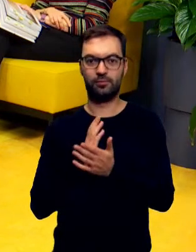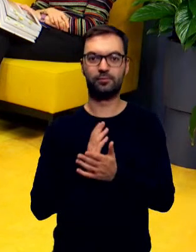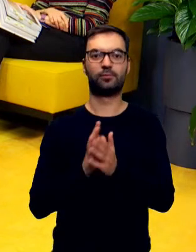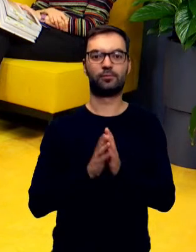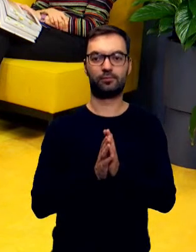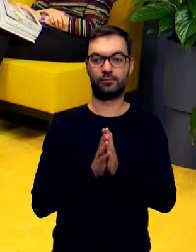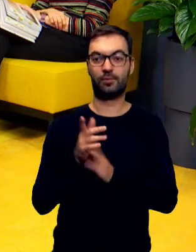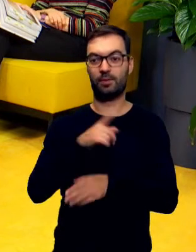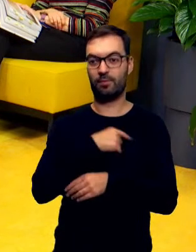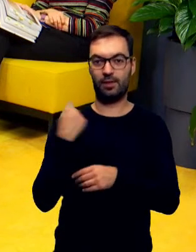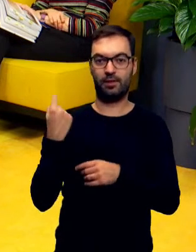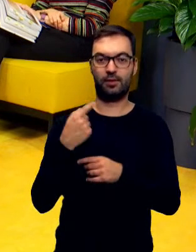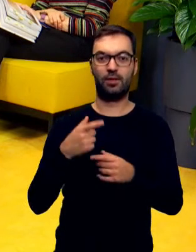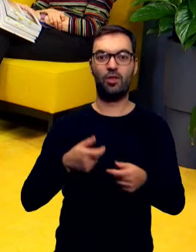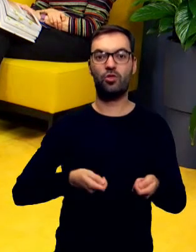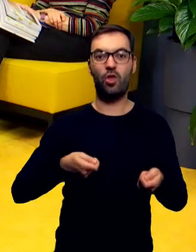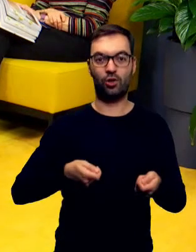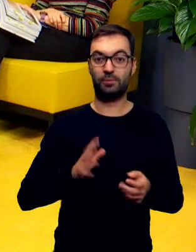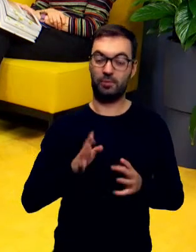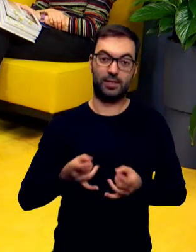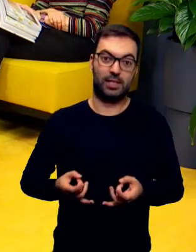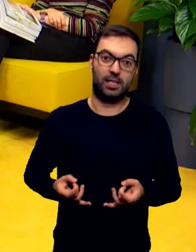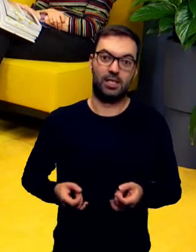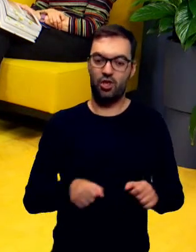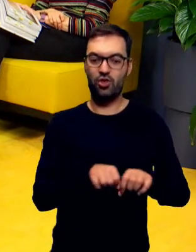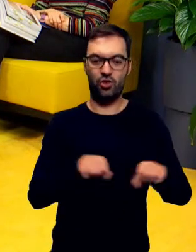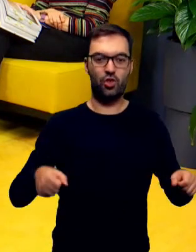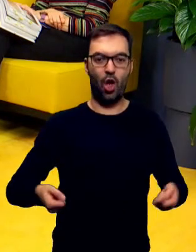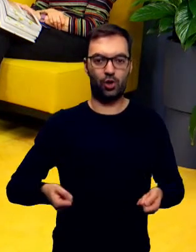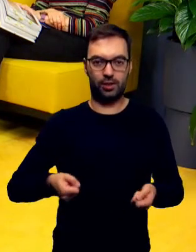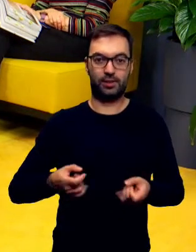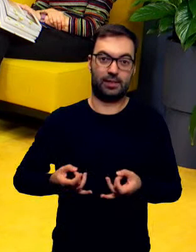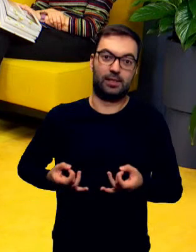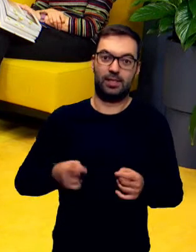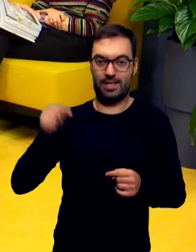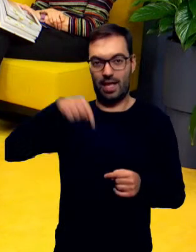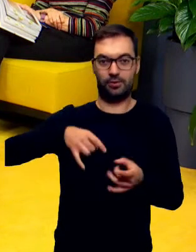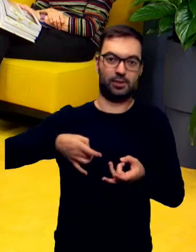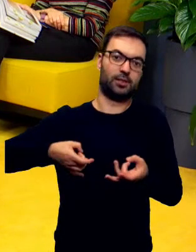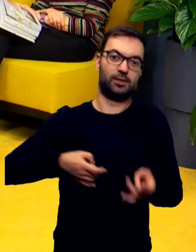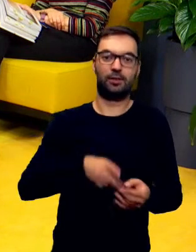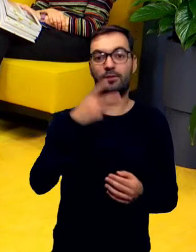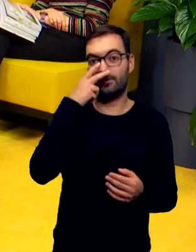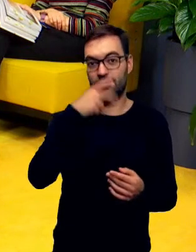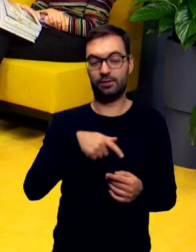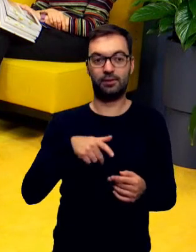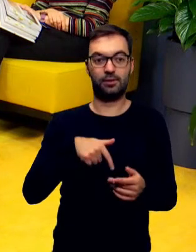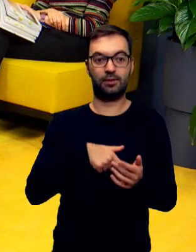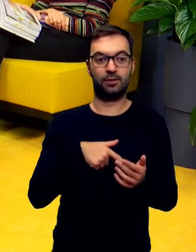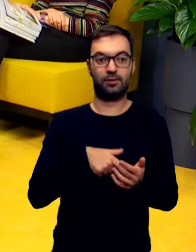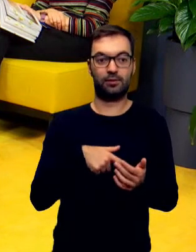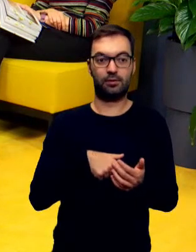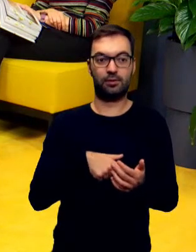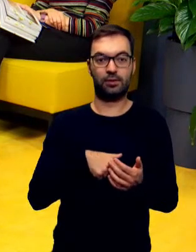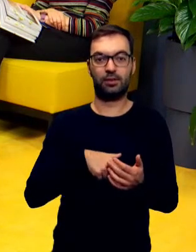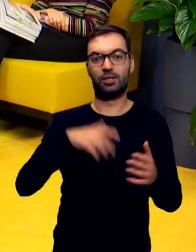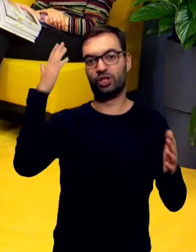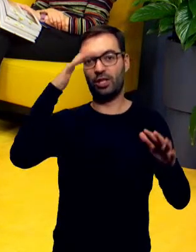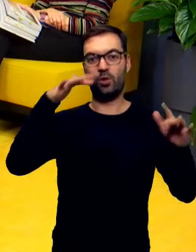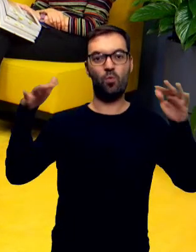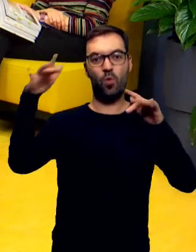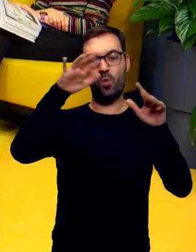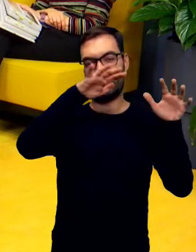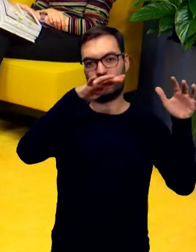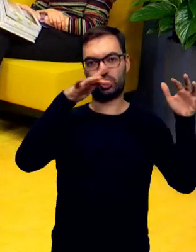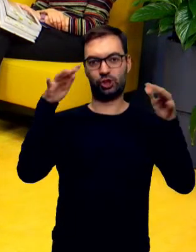my z tymi noszami biegliśmy na dół. bo widzieliśmy zbliżające się czarne